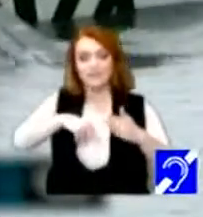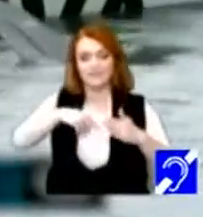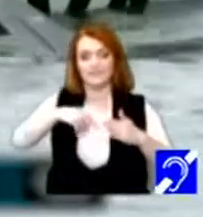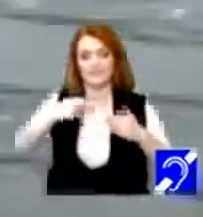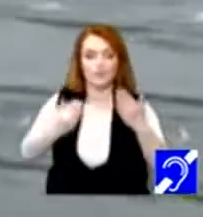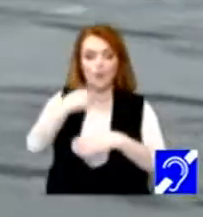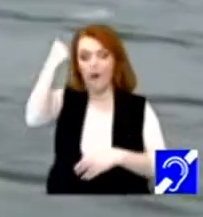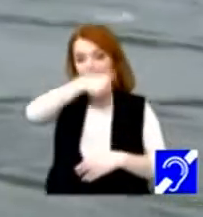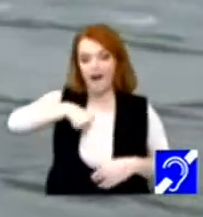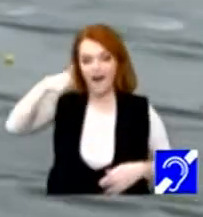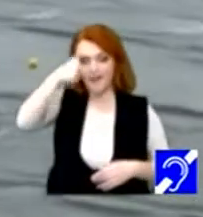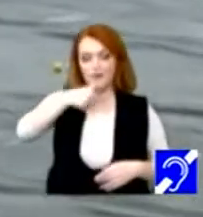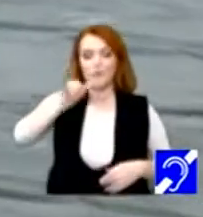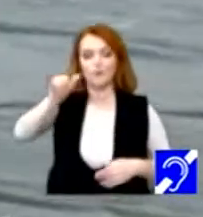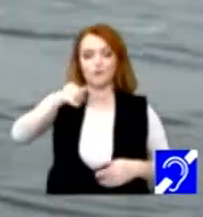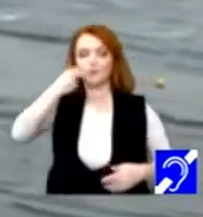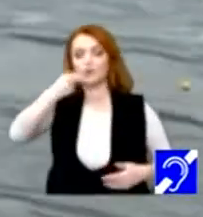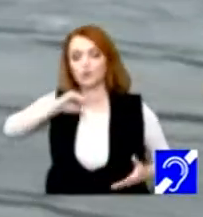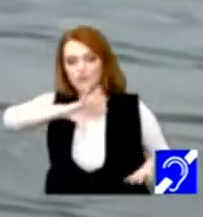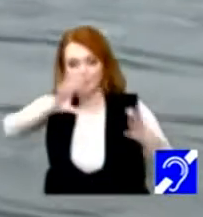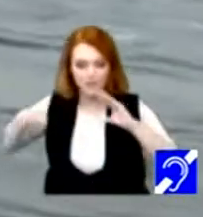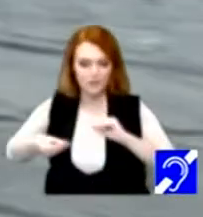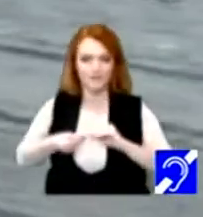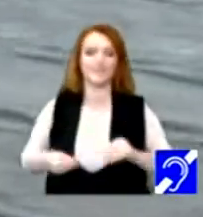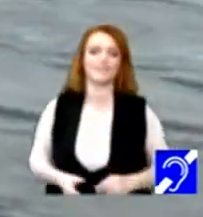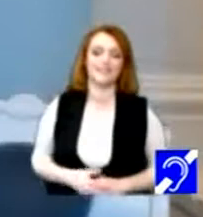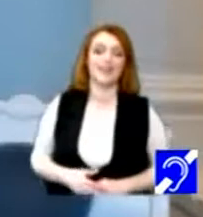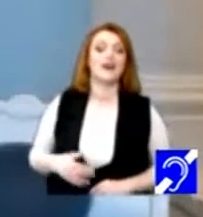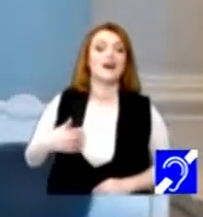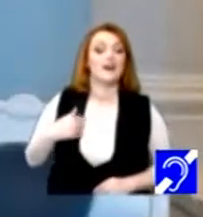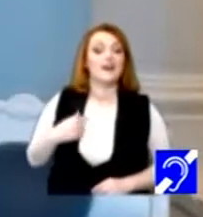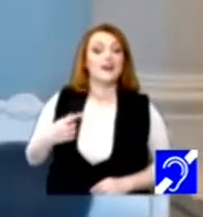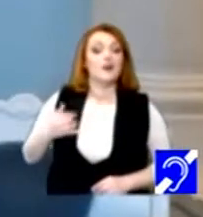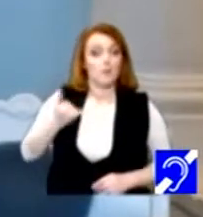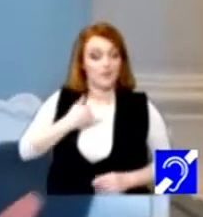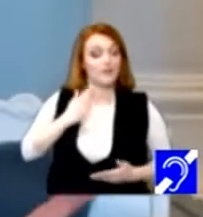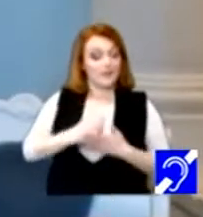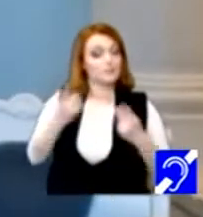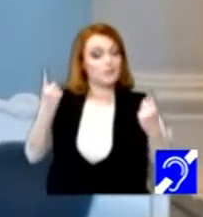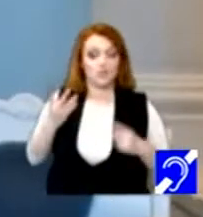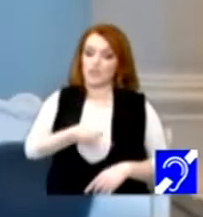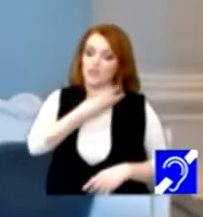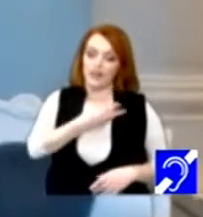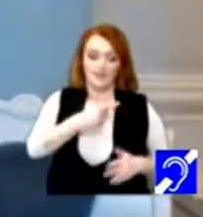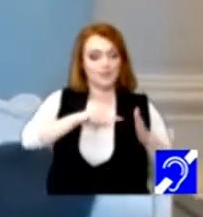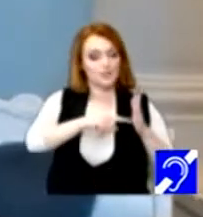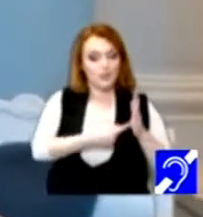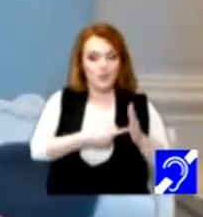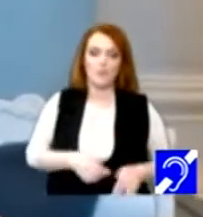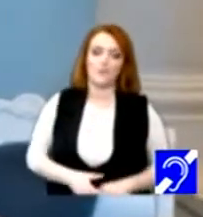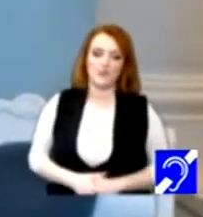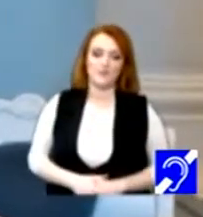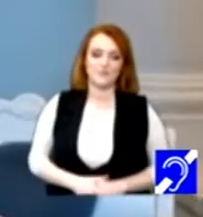vor atinge noi performanțe. Am așteptări foarte mari și dorințe, scopuri mari și nu pot să zic concret ce. Mai